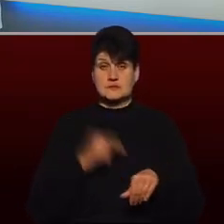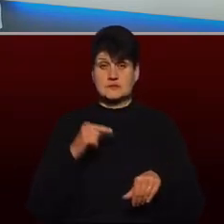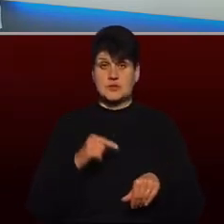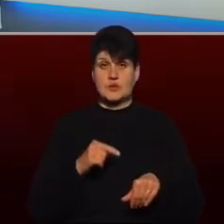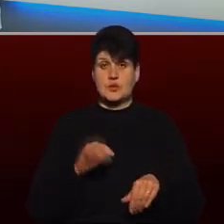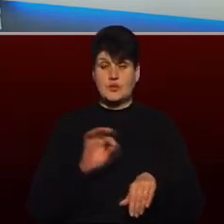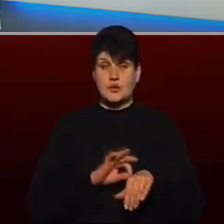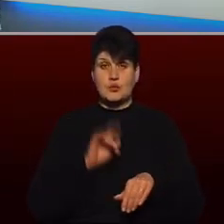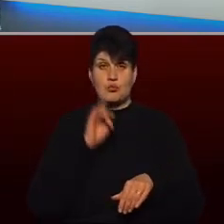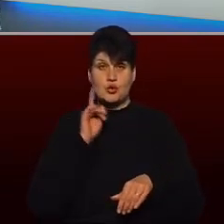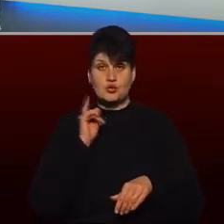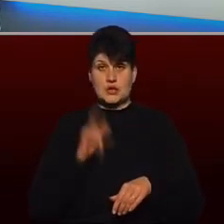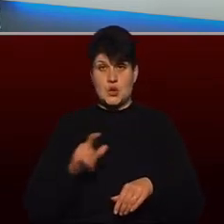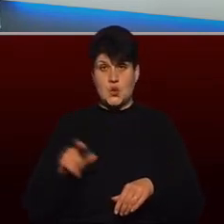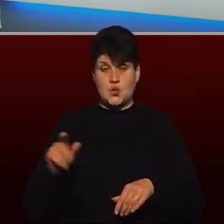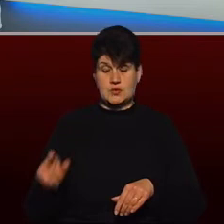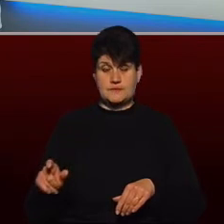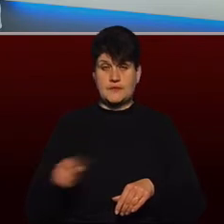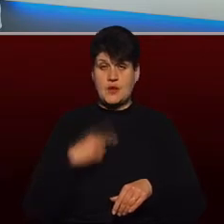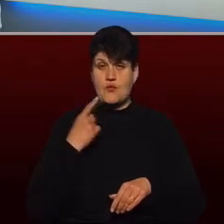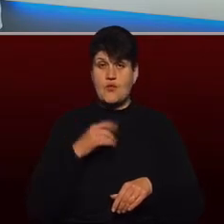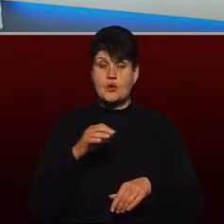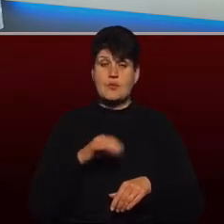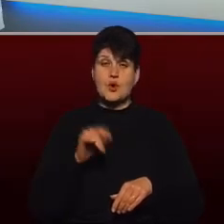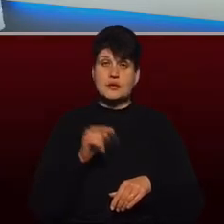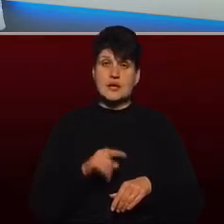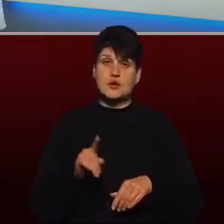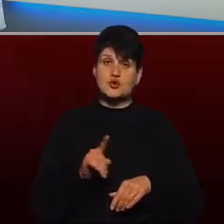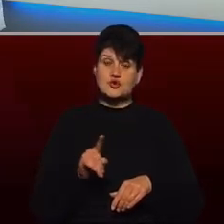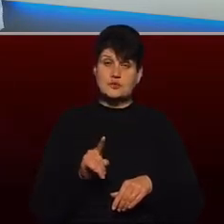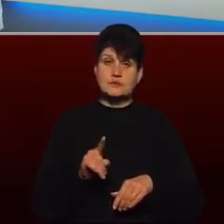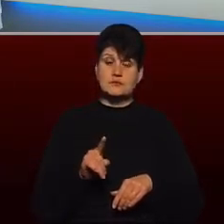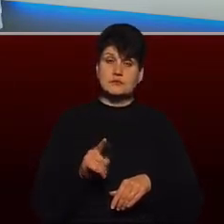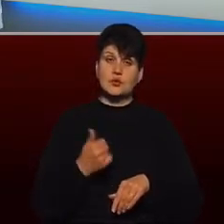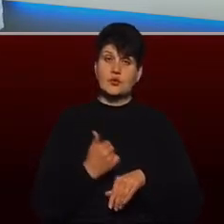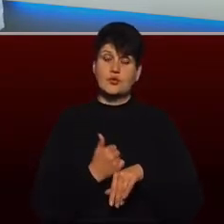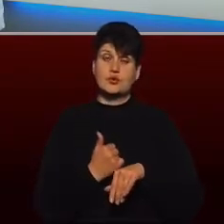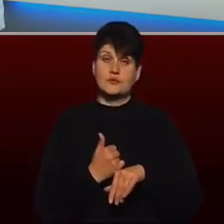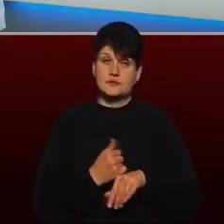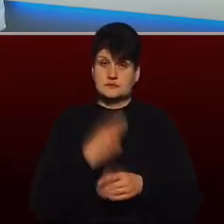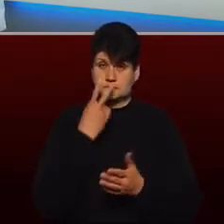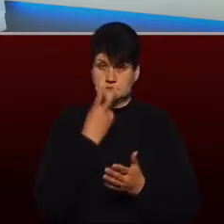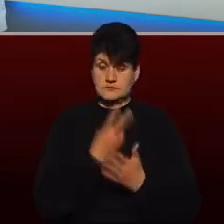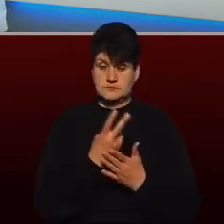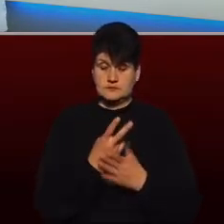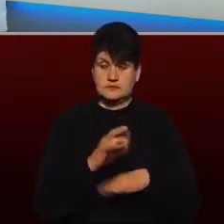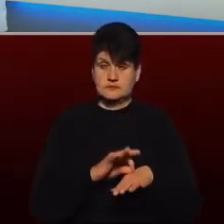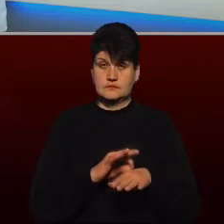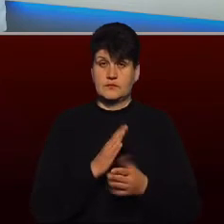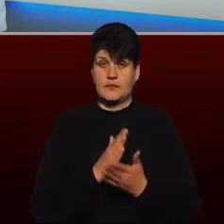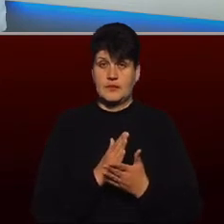люди, говорить про те, що провідними симптомами, проявами є